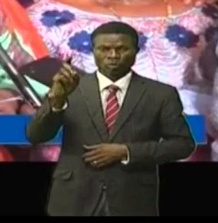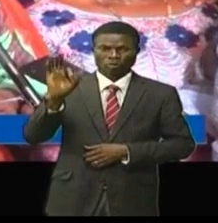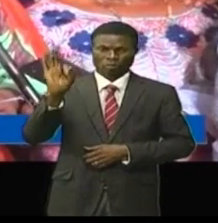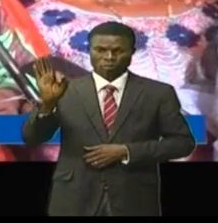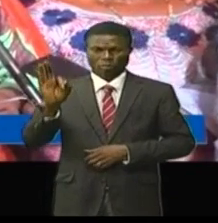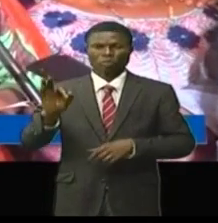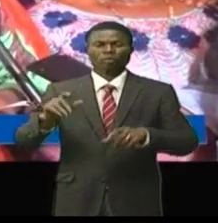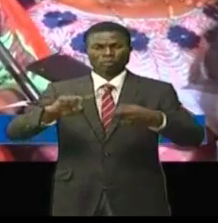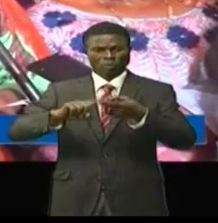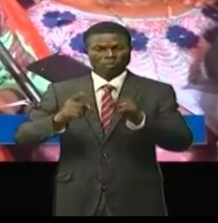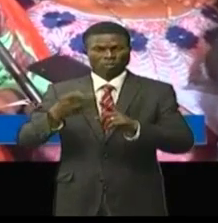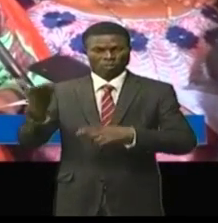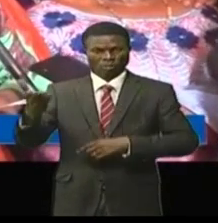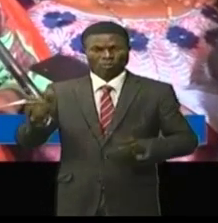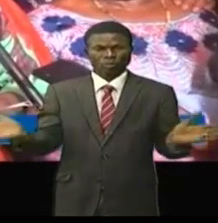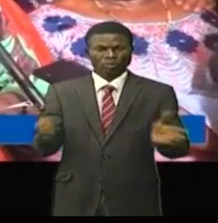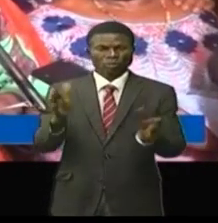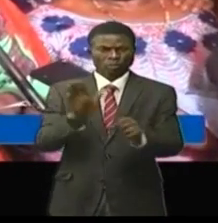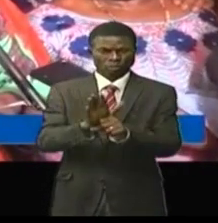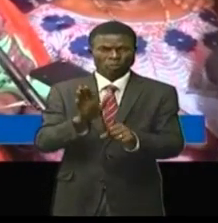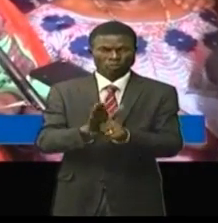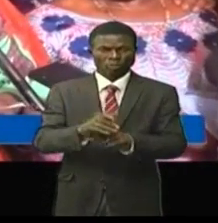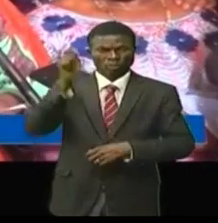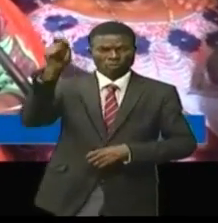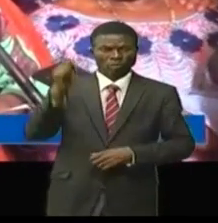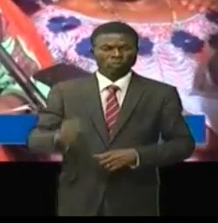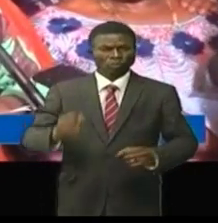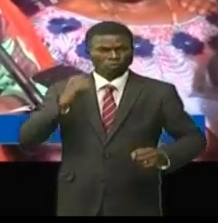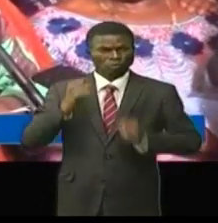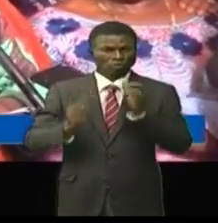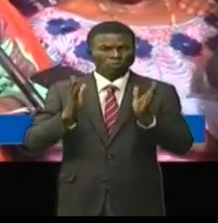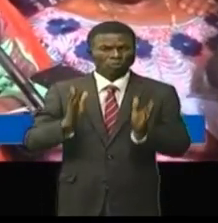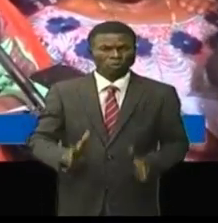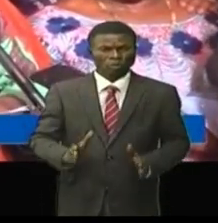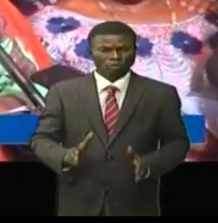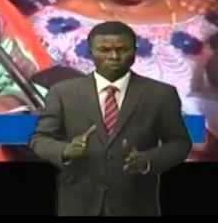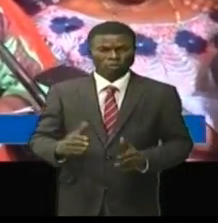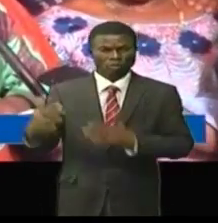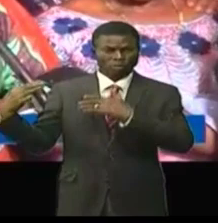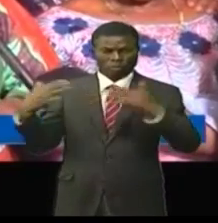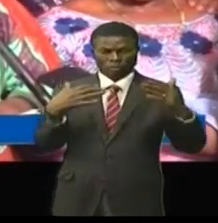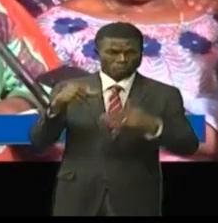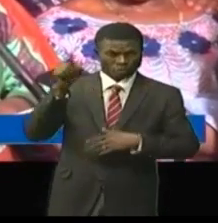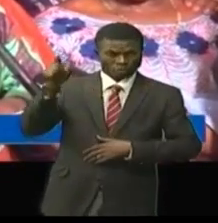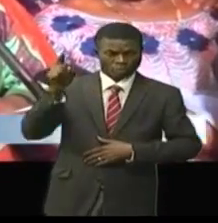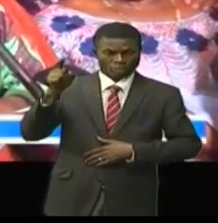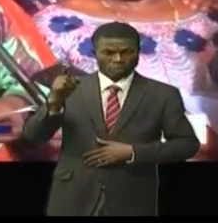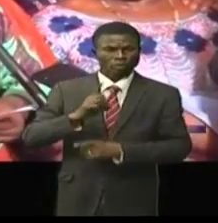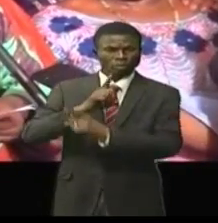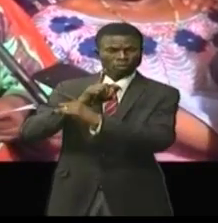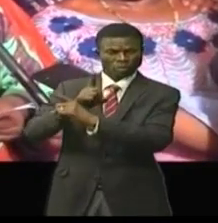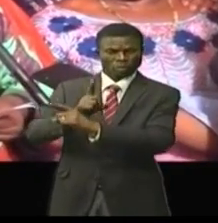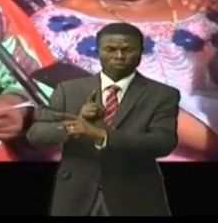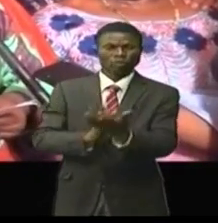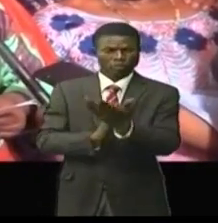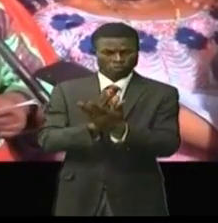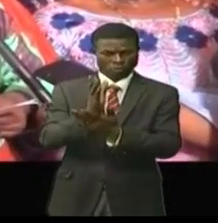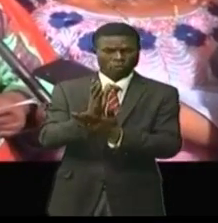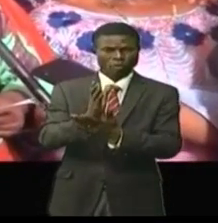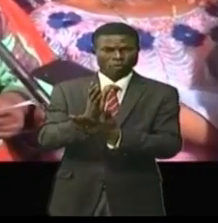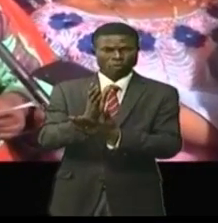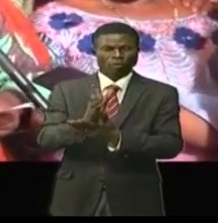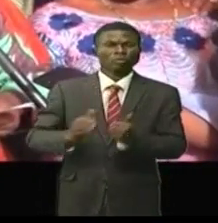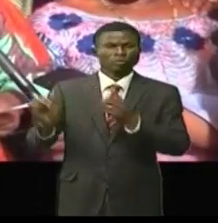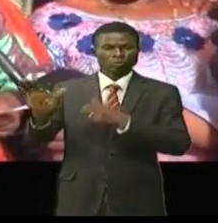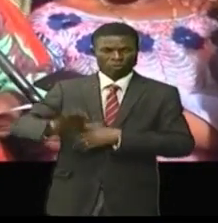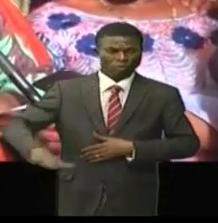leurs alliés. Nous encourageons nos vaillants soldats qui sont au front et qui défendent valablement le